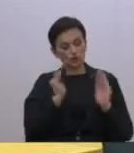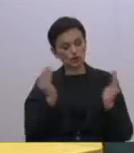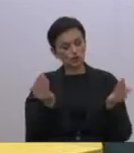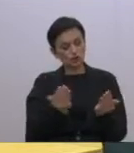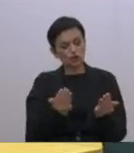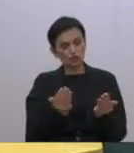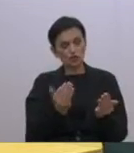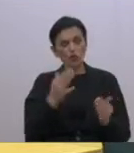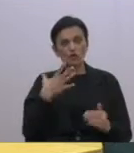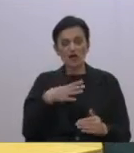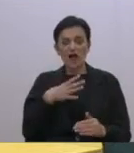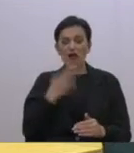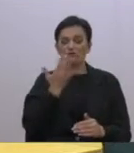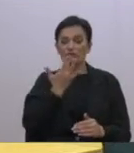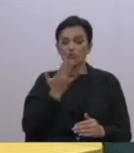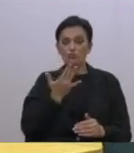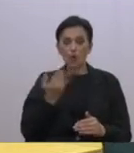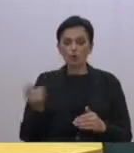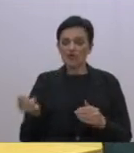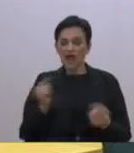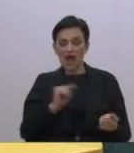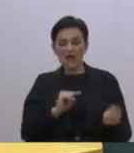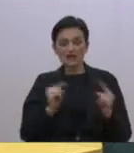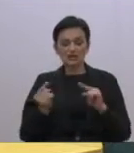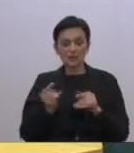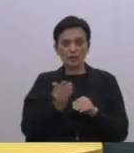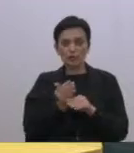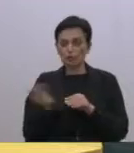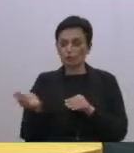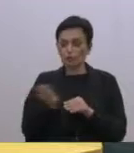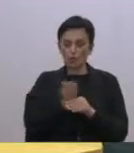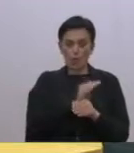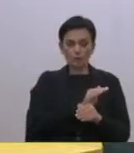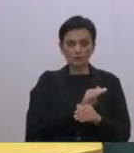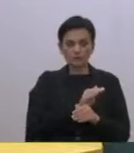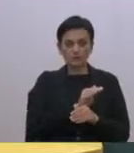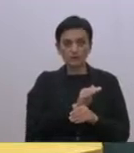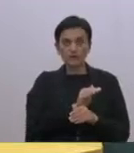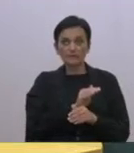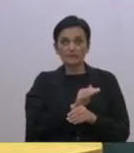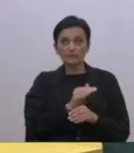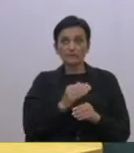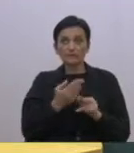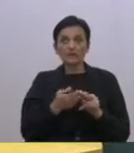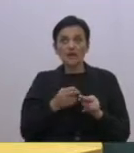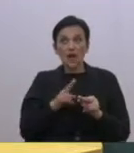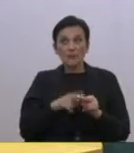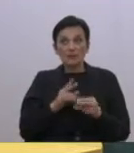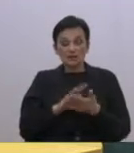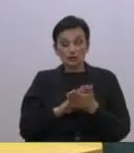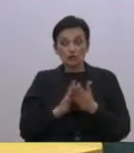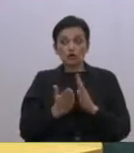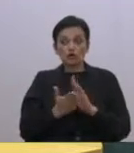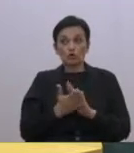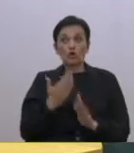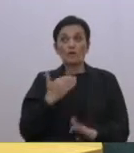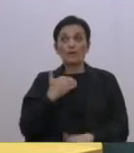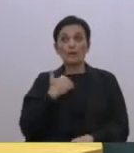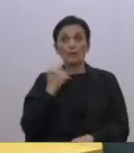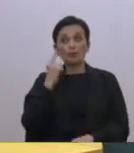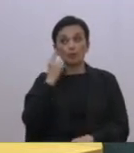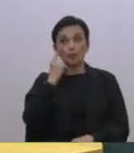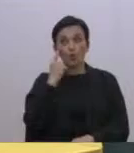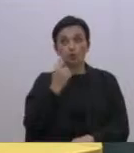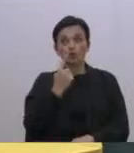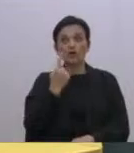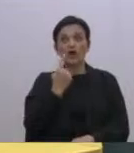ქართველ პოლიტიკოსებს ერთმანეთისგან ყოფს. ხო და ამ სიტუაციაში მე მათ შორის მგონია, რომ